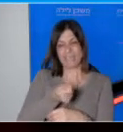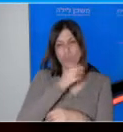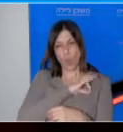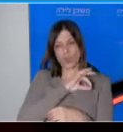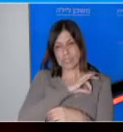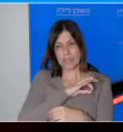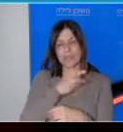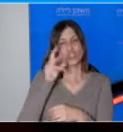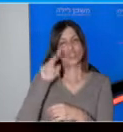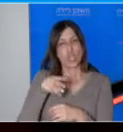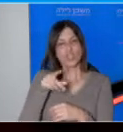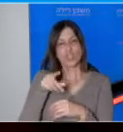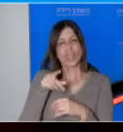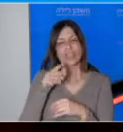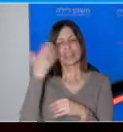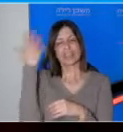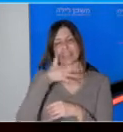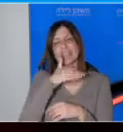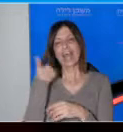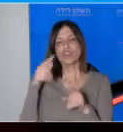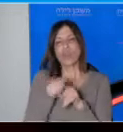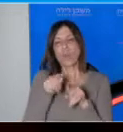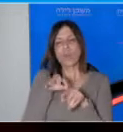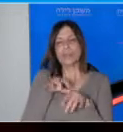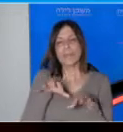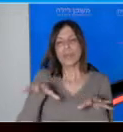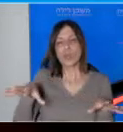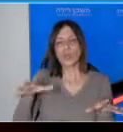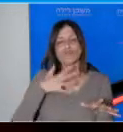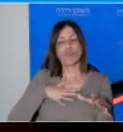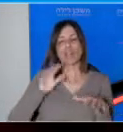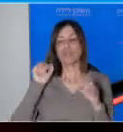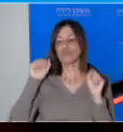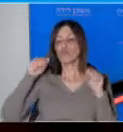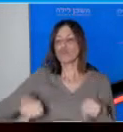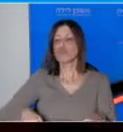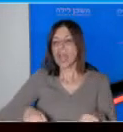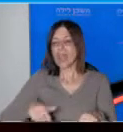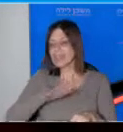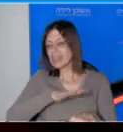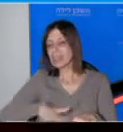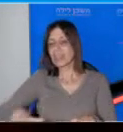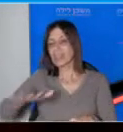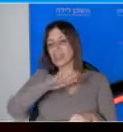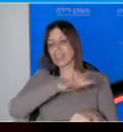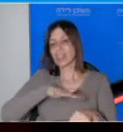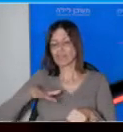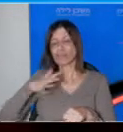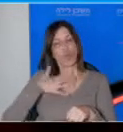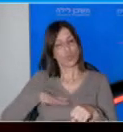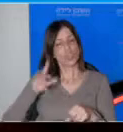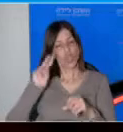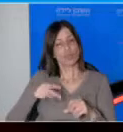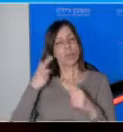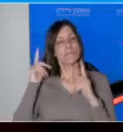איזשהו תמנון, דאעש הוא בהחלט תמנון, כן, ששואף להשתלט גלובלית, ויש לנו כאן בהחלט